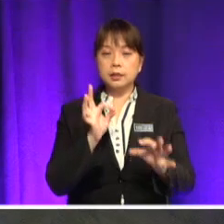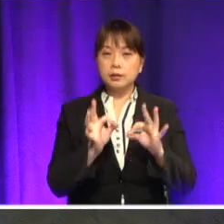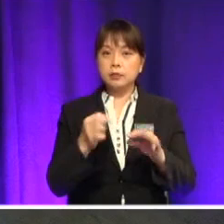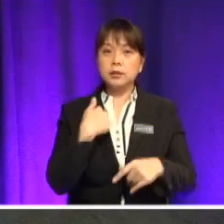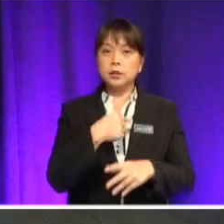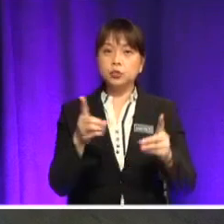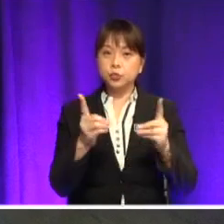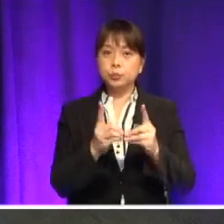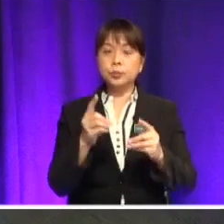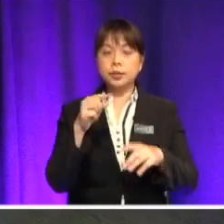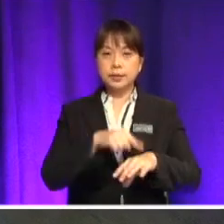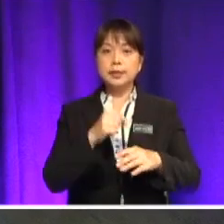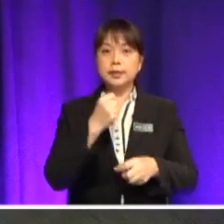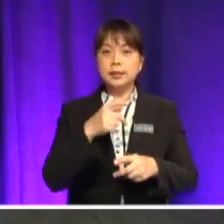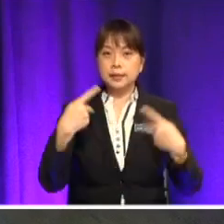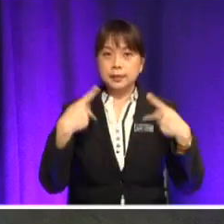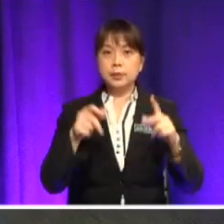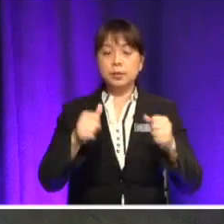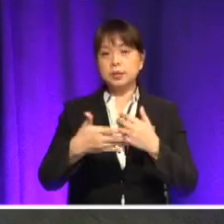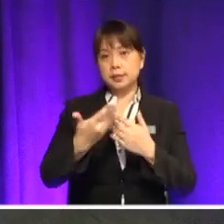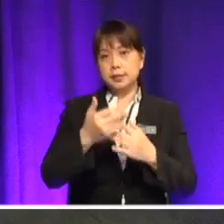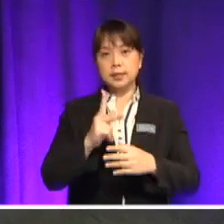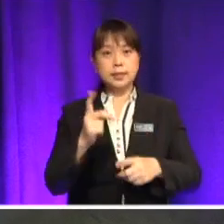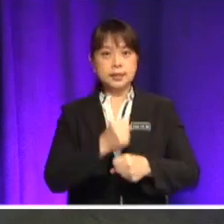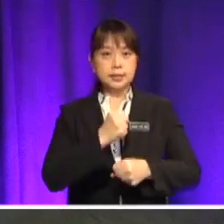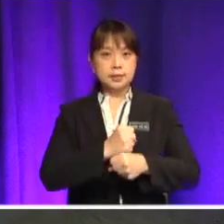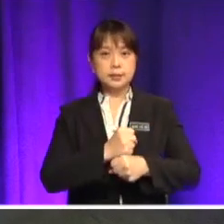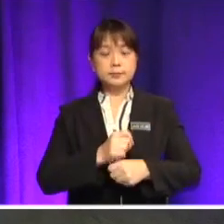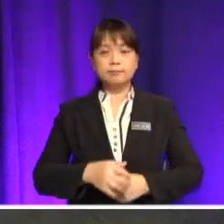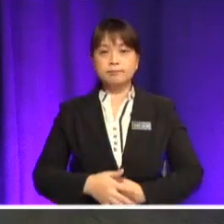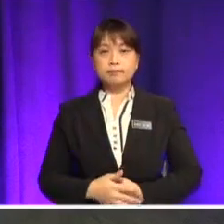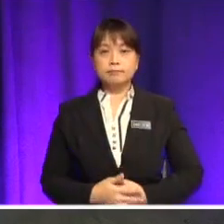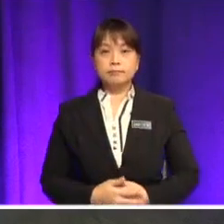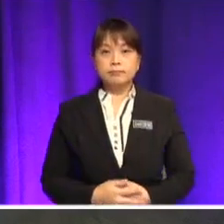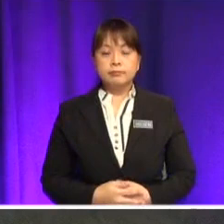soal ini soalnya lagi bagian-bagian